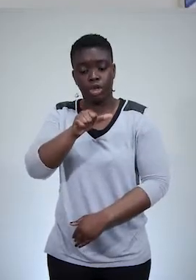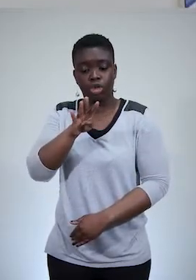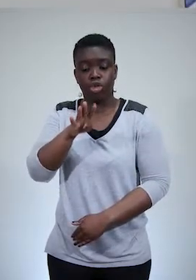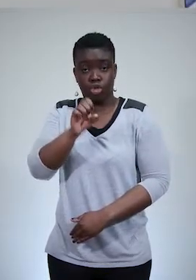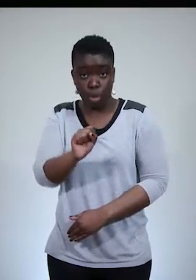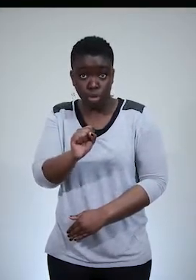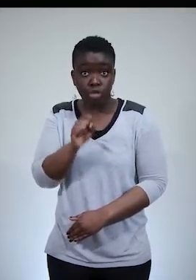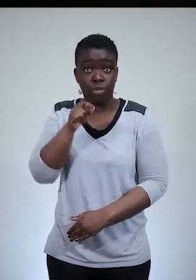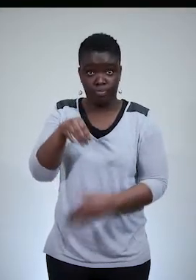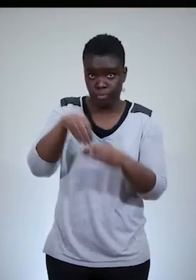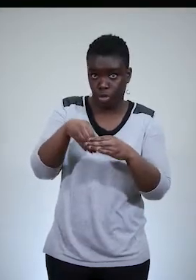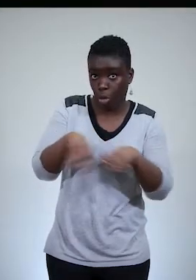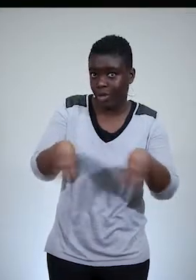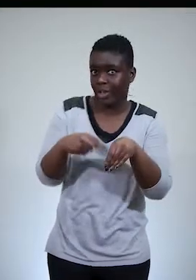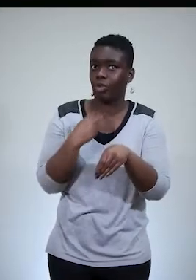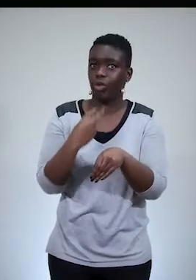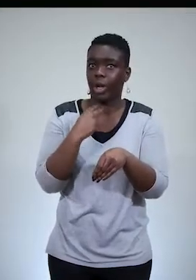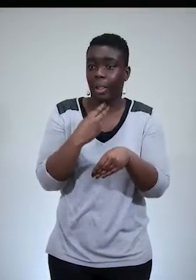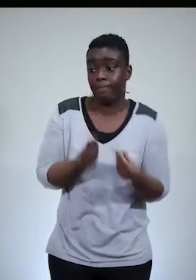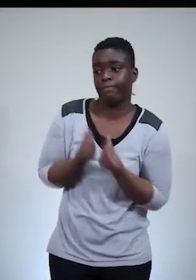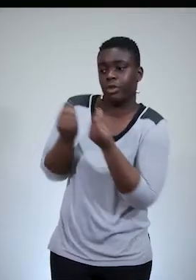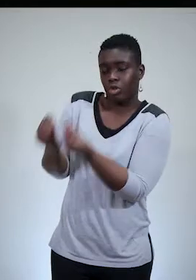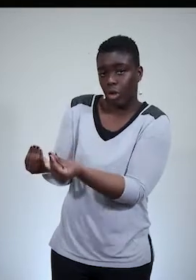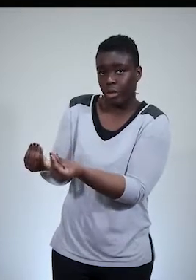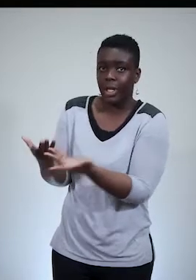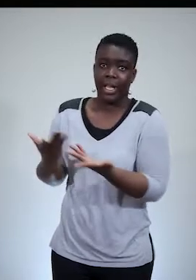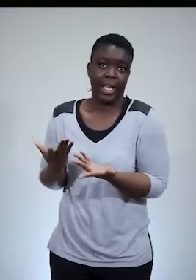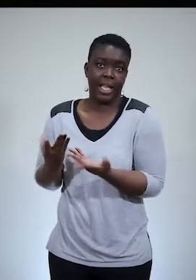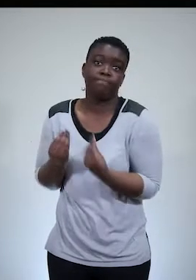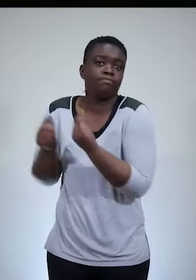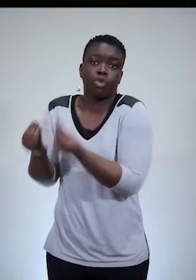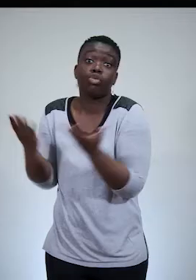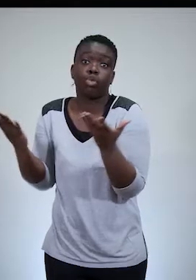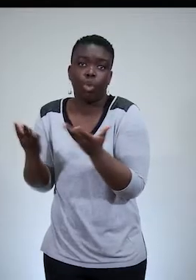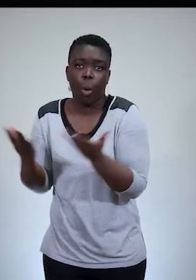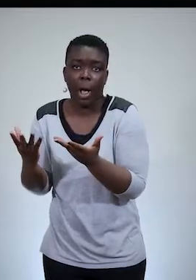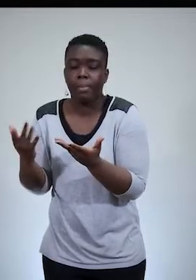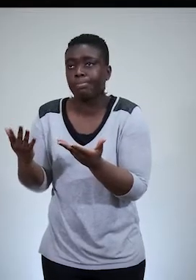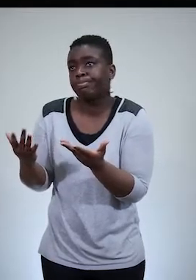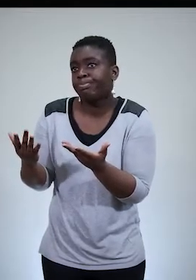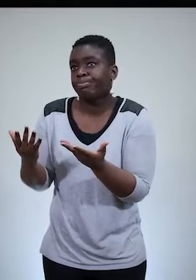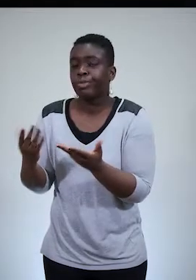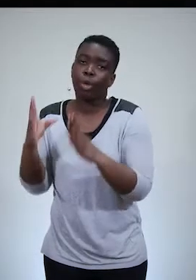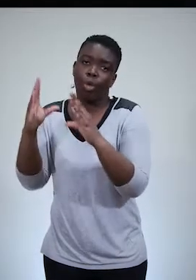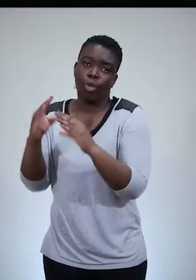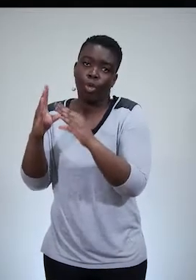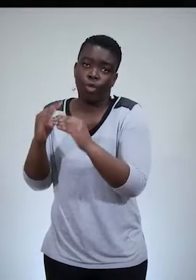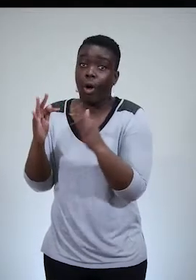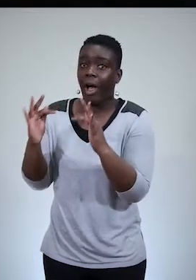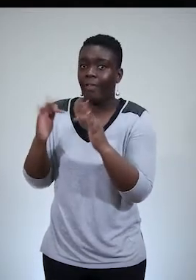s'est aussi rendu compte qu'il y avait d'autres besoins qui ont émergé. Un problème de luminosité. Et